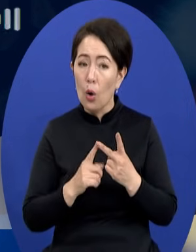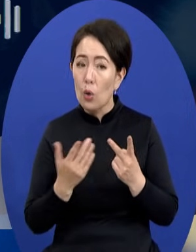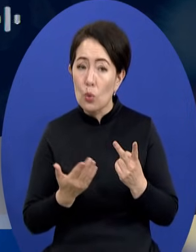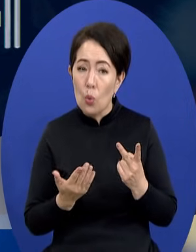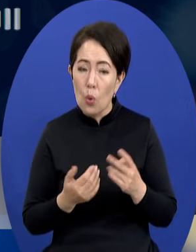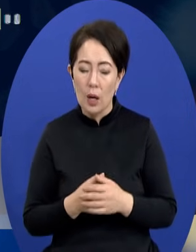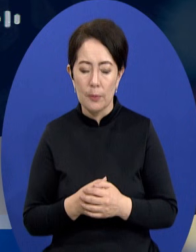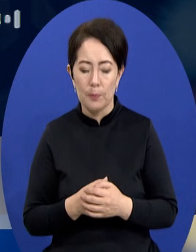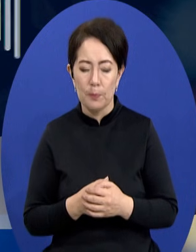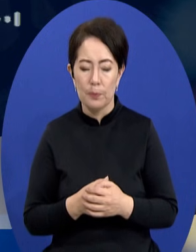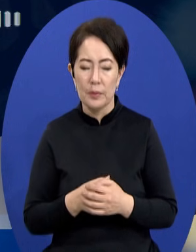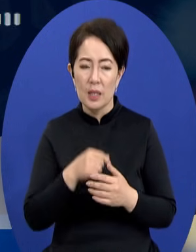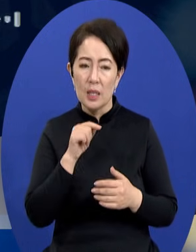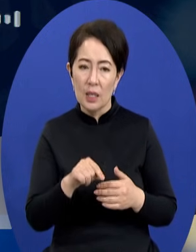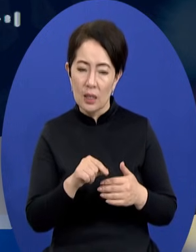энийг